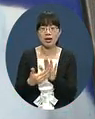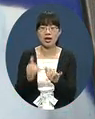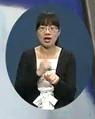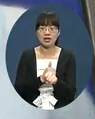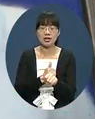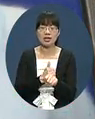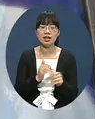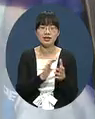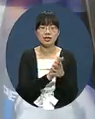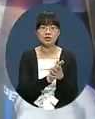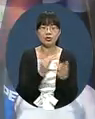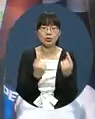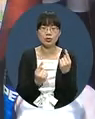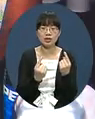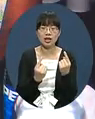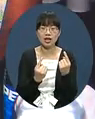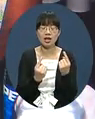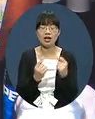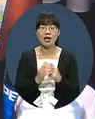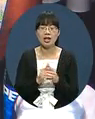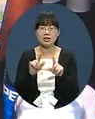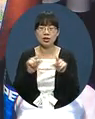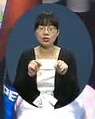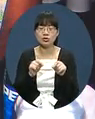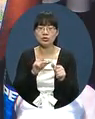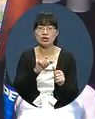또래보다 키가 작은 편입니다.